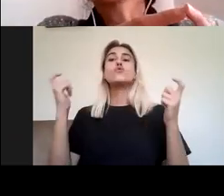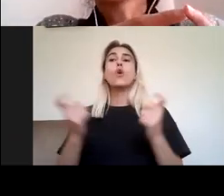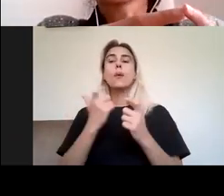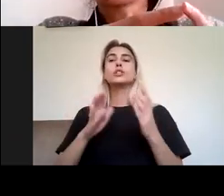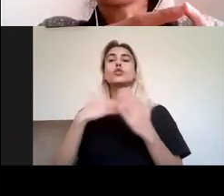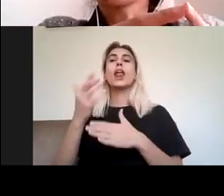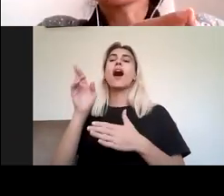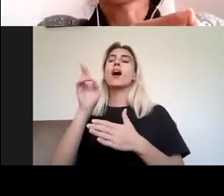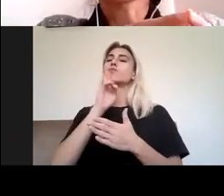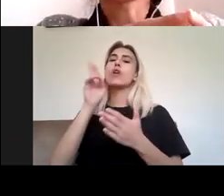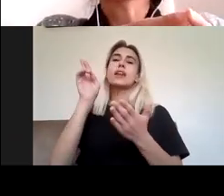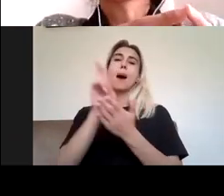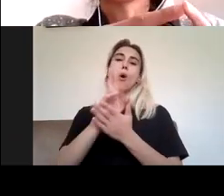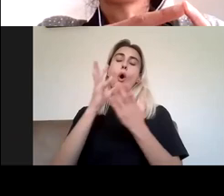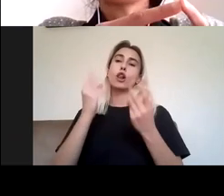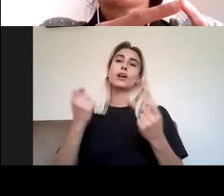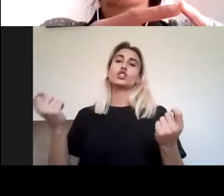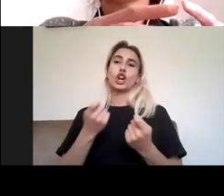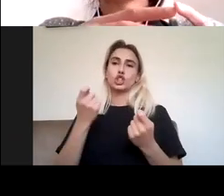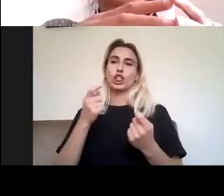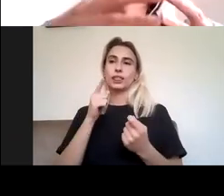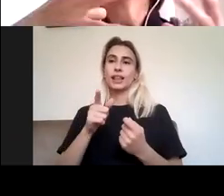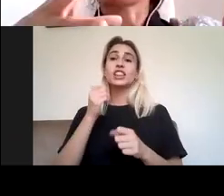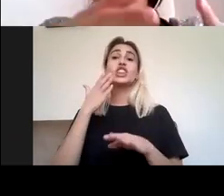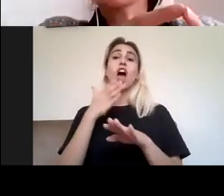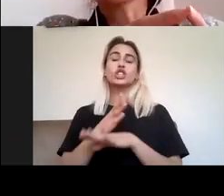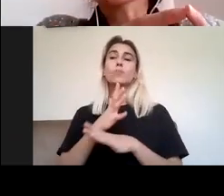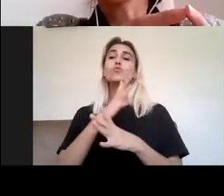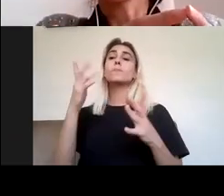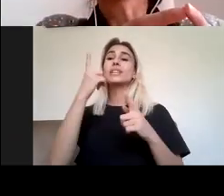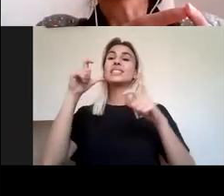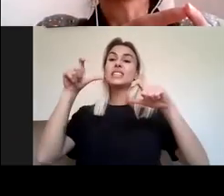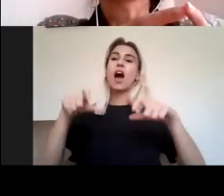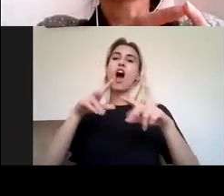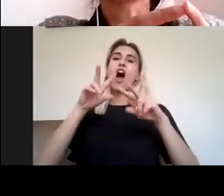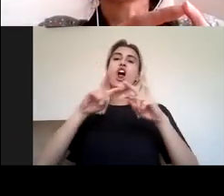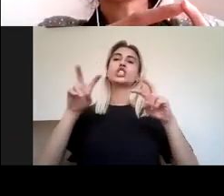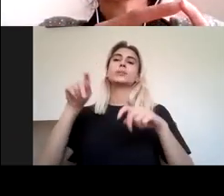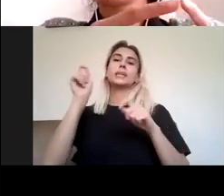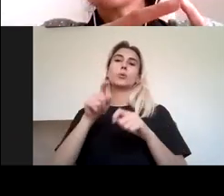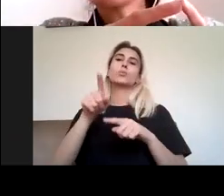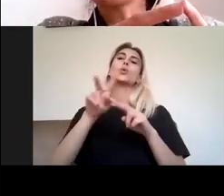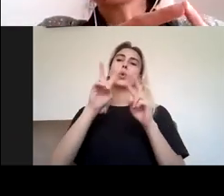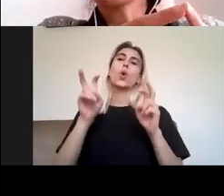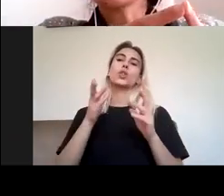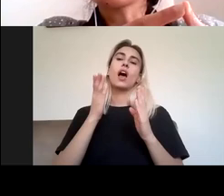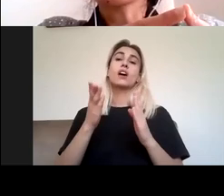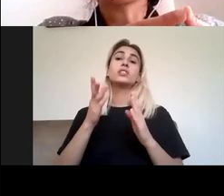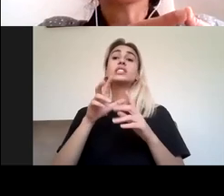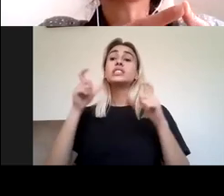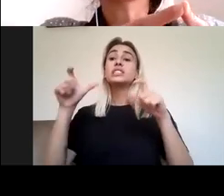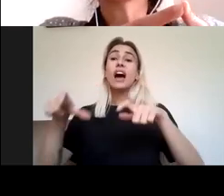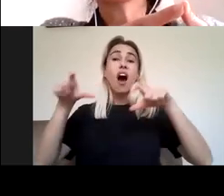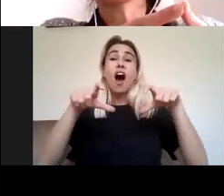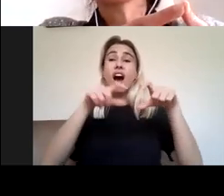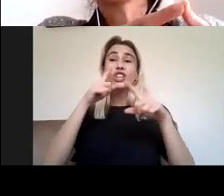raporlama oluşturulmaya çalışıldı. Gerçekten büyük bir saha araştırması yapıldı bu konuda. Saha incelemeleri